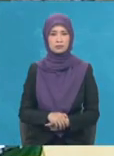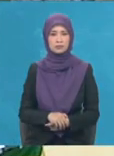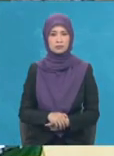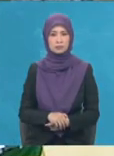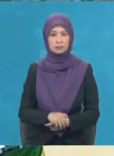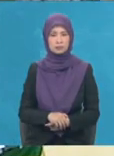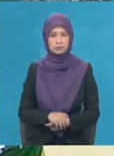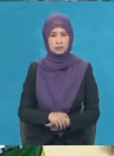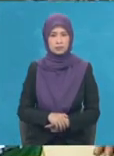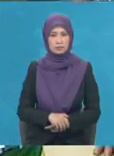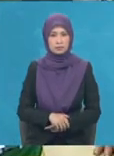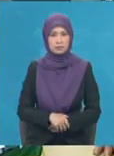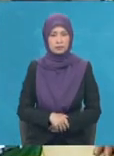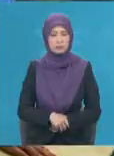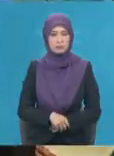Allahumma